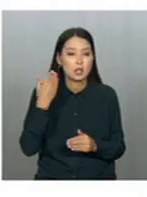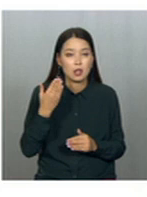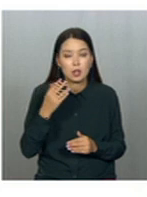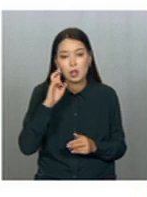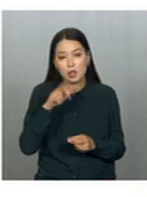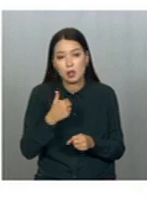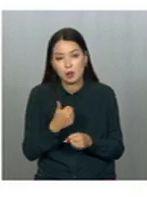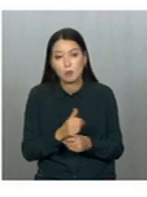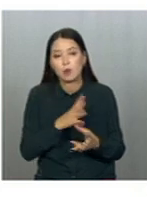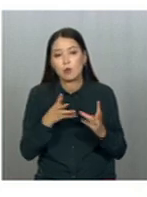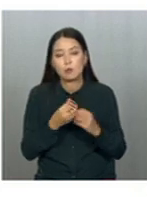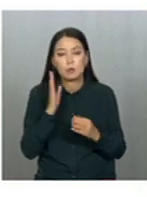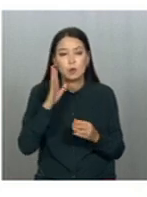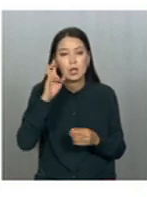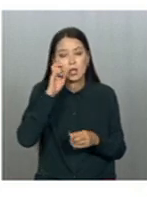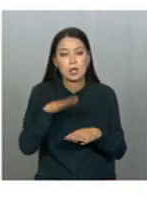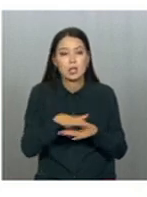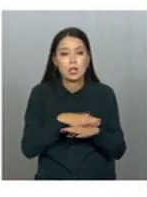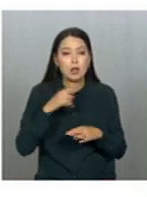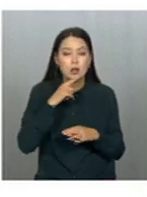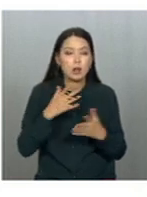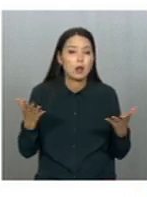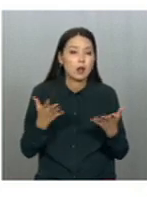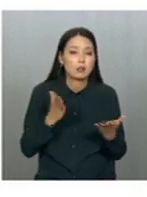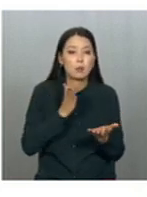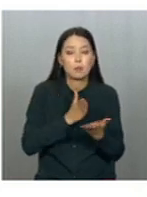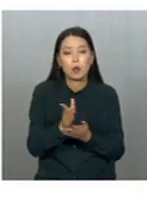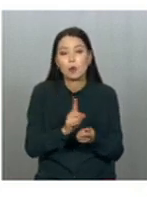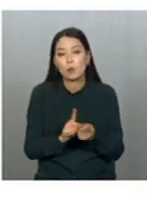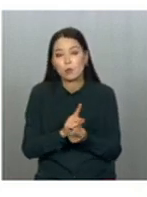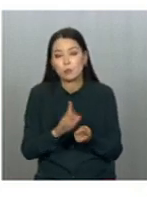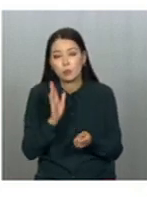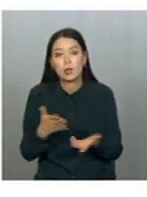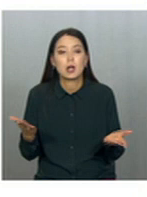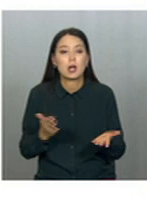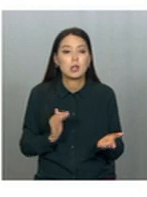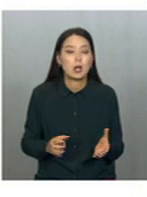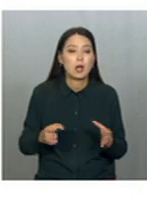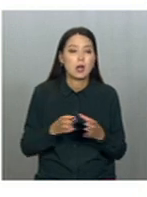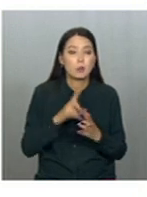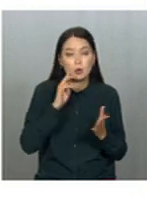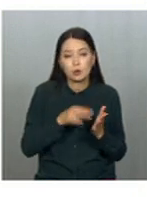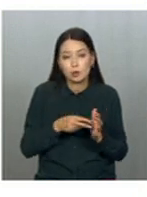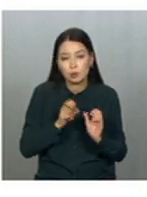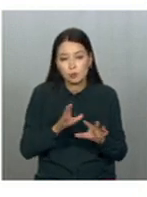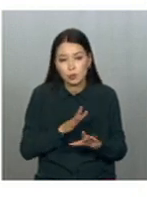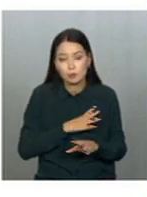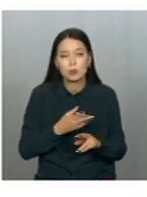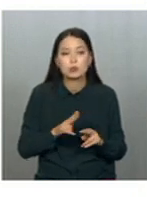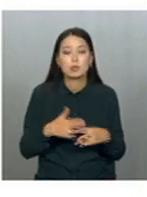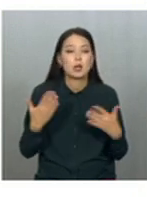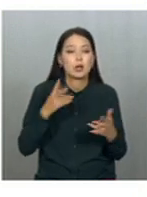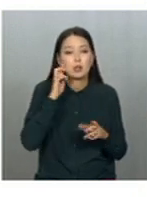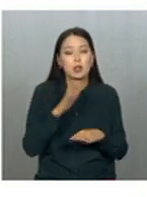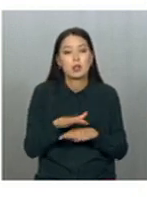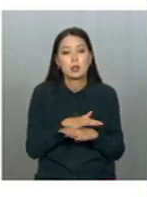белгілей отырып, ел экономикасында қандай бағытта өзгерістер жүзеге асуы мүмкін, қандай компаниялармен жұмыстар жүргізілуі мүмкін, еліміздегі бизнес саласында қандай